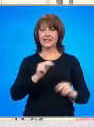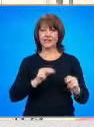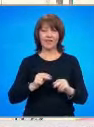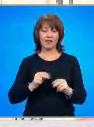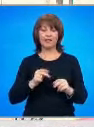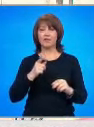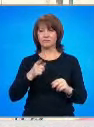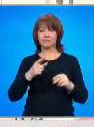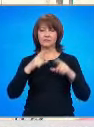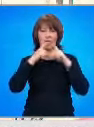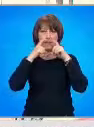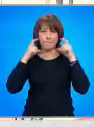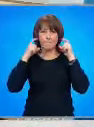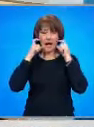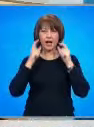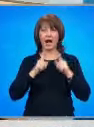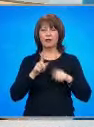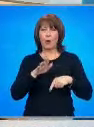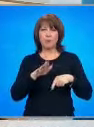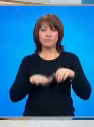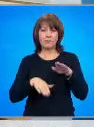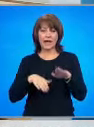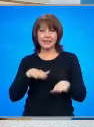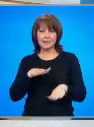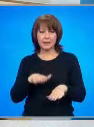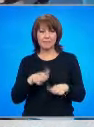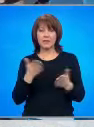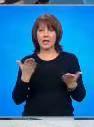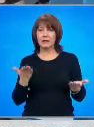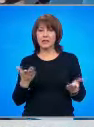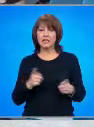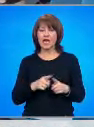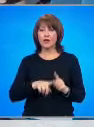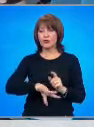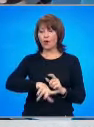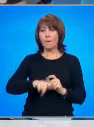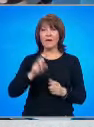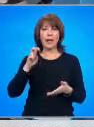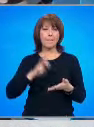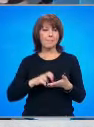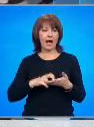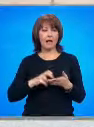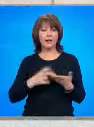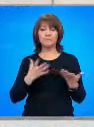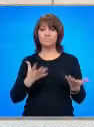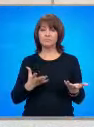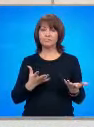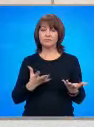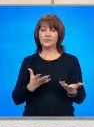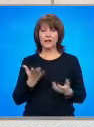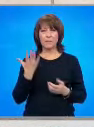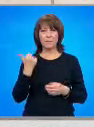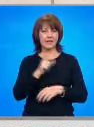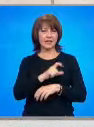като престъпник, все едно ще обира банка, прожектира някакви безумни неща на компютрите в Общинския съвет. Преди